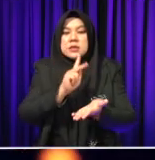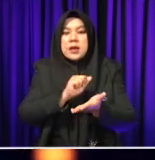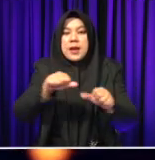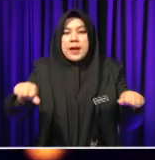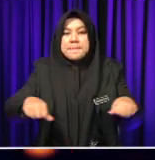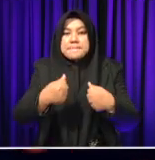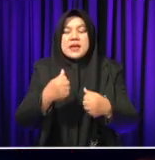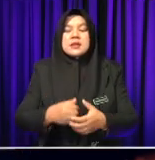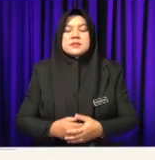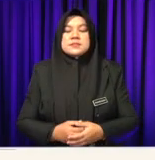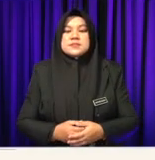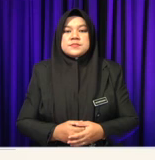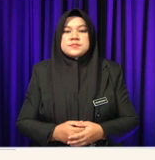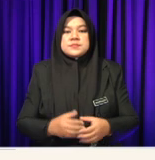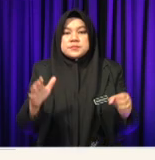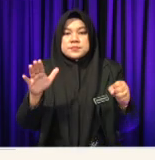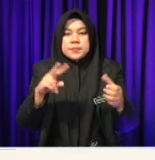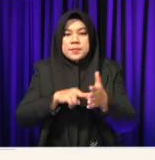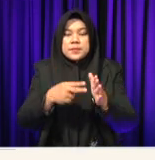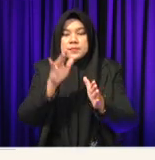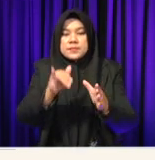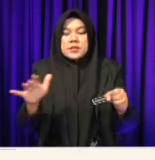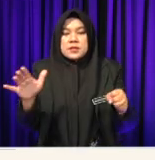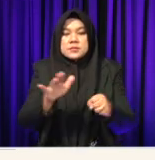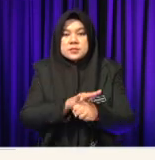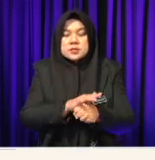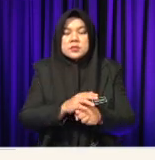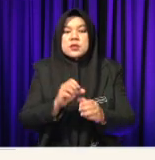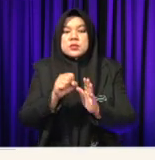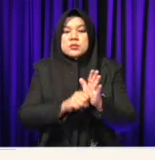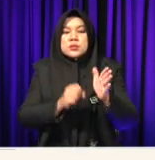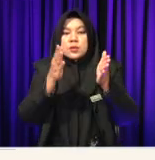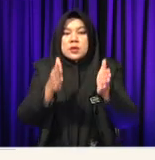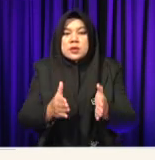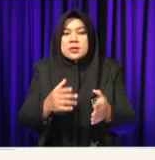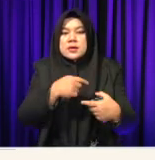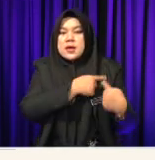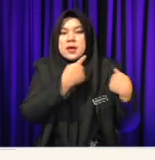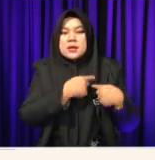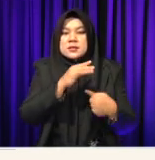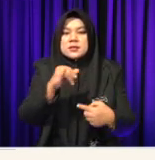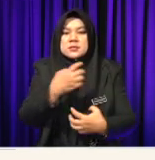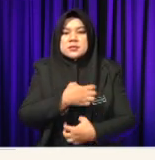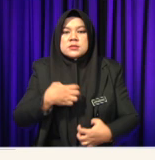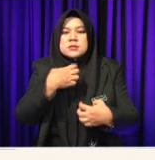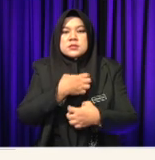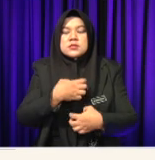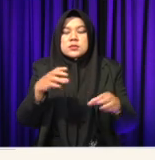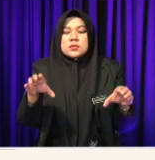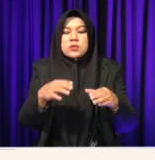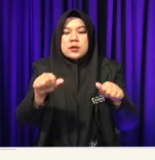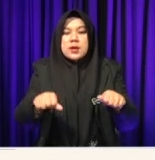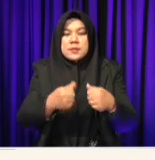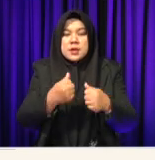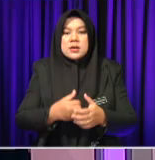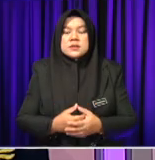dia KUD yang penuhah seorang yangya seron memakmkan masjid dengan aktiviti ibadah dan keajikan okey dua